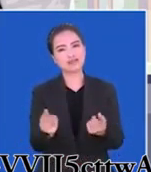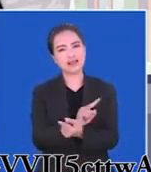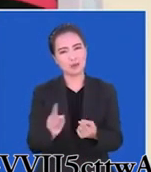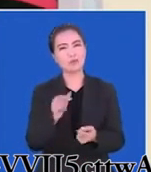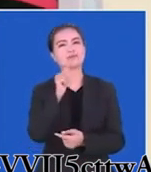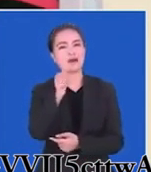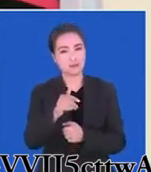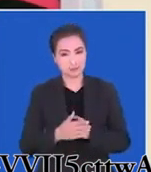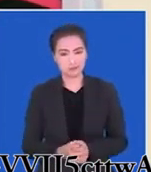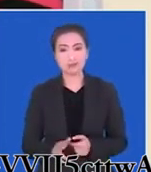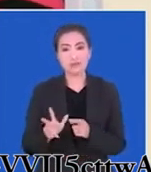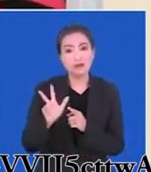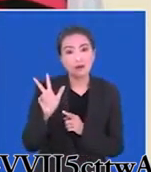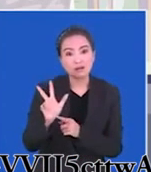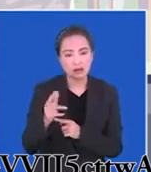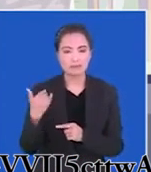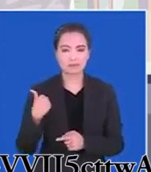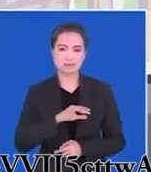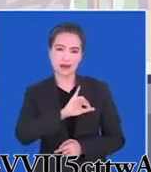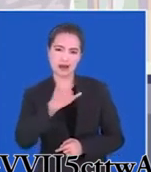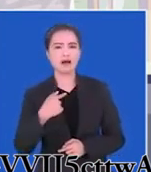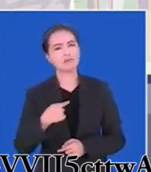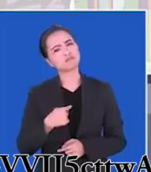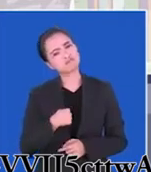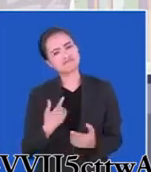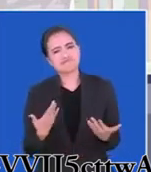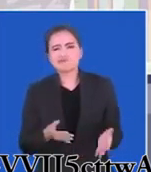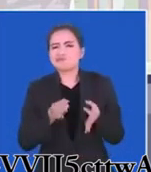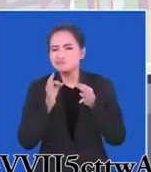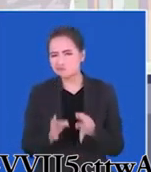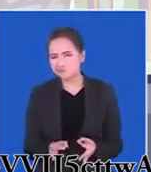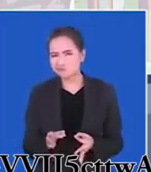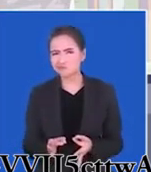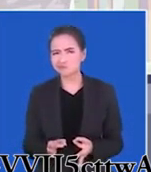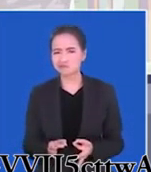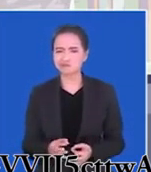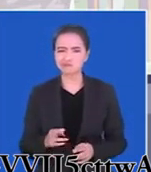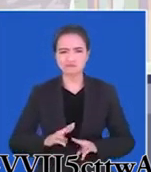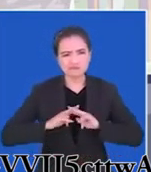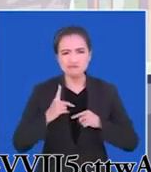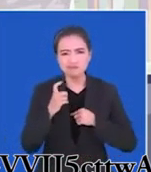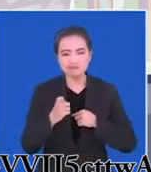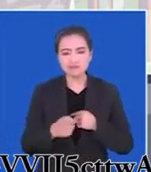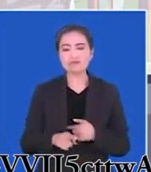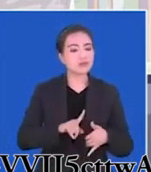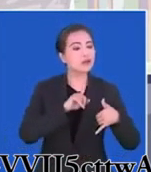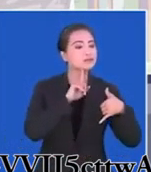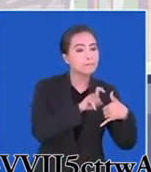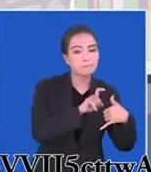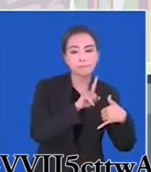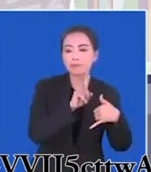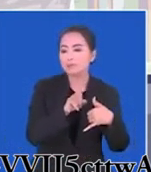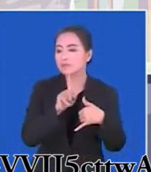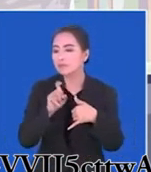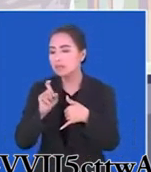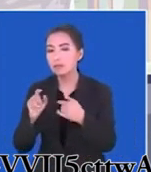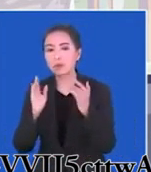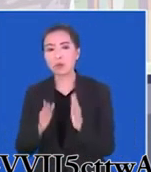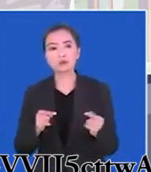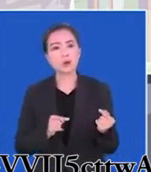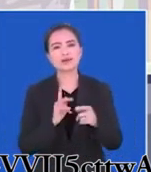างนี้นะครับข้อ3นี่ในบางครั้งเราไม่สามารถจะตัดสินใจอะไรได้เราก็ไปถามความเห็นของคนในเน็ตผ่านโซเ